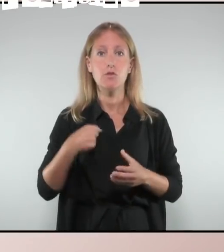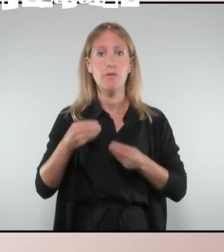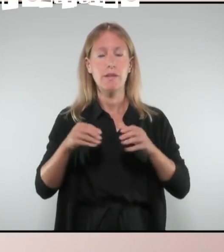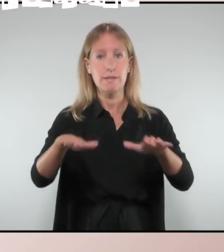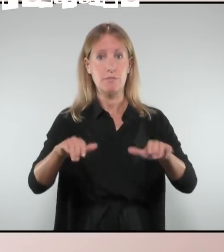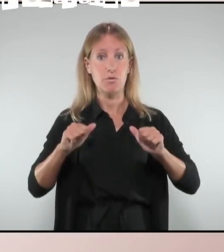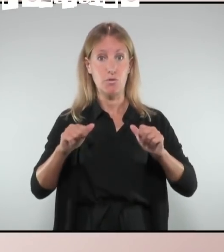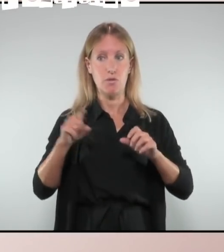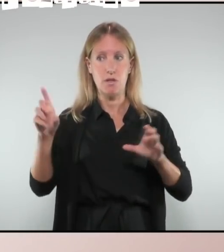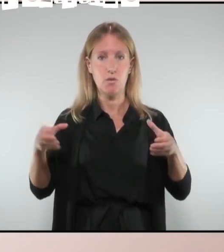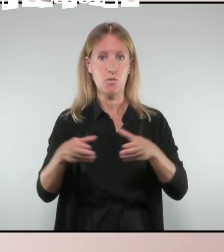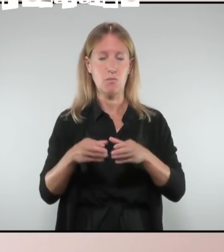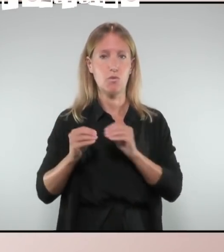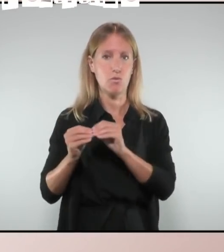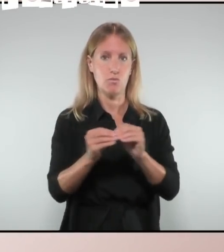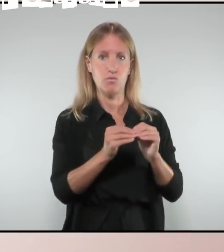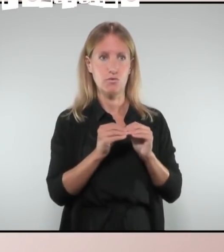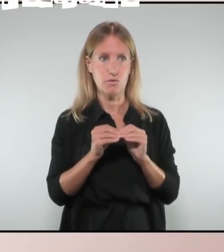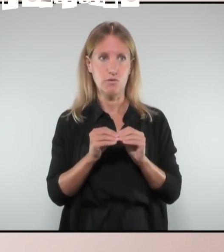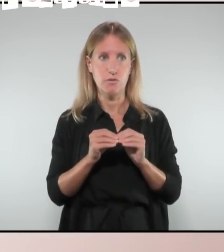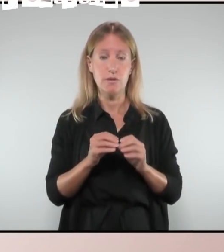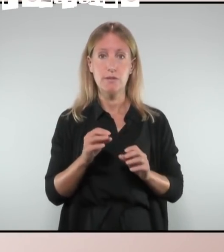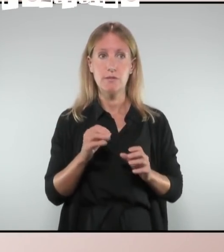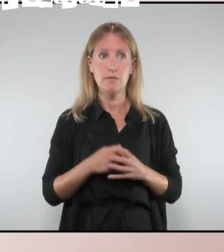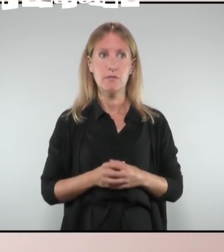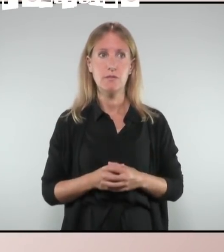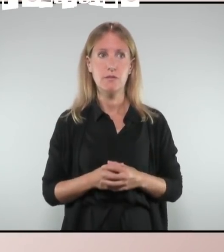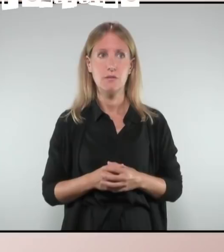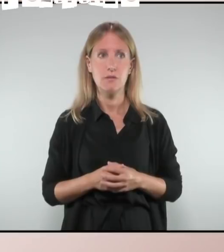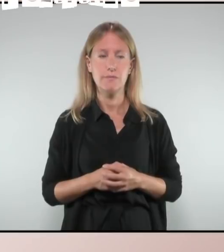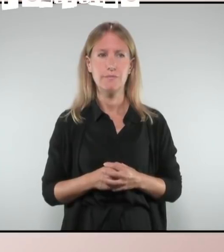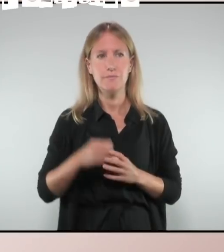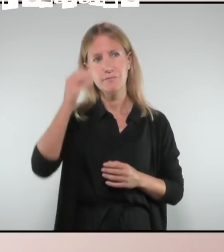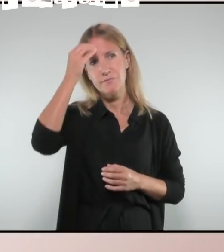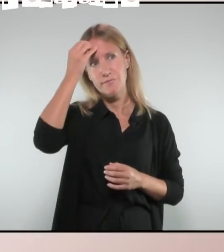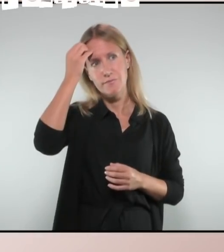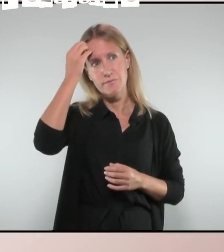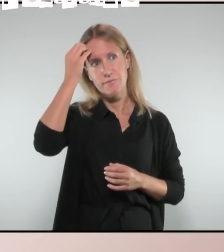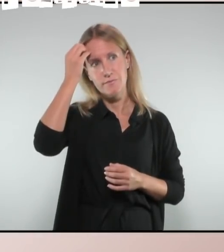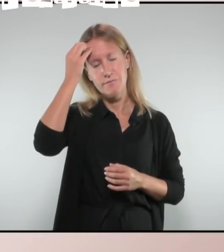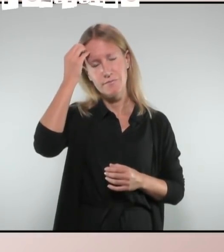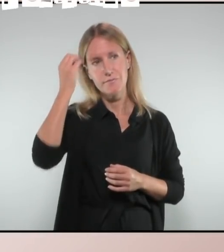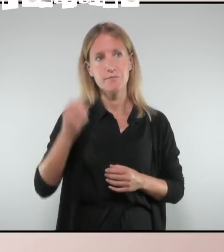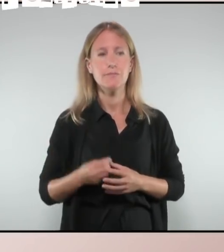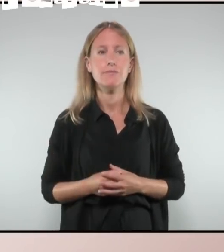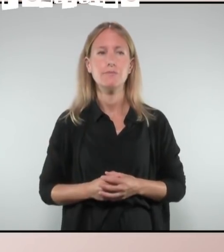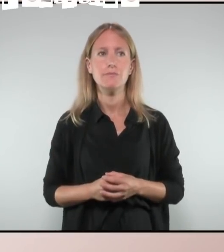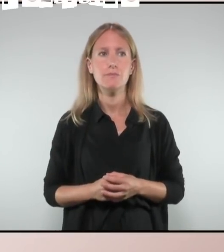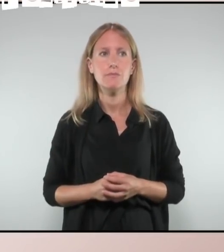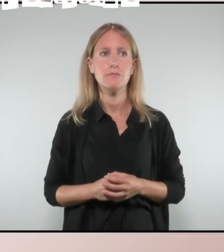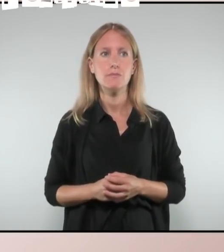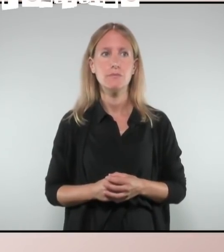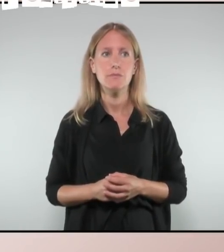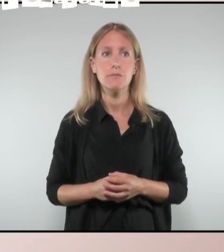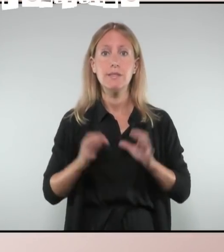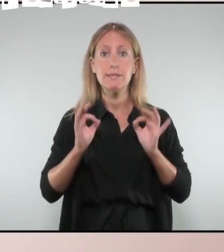la senyora dels comuns que, bueno, quan es toca d'orella es nota, no és soletura, és soletura. I, escolti, i si